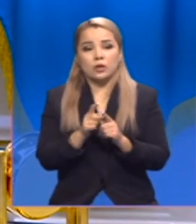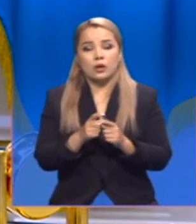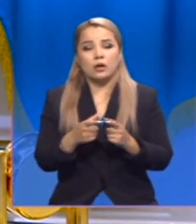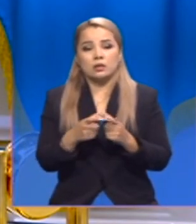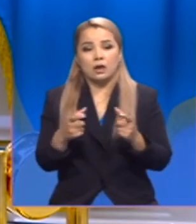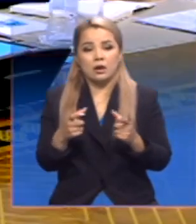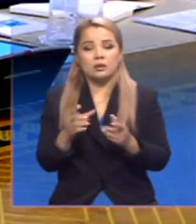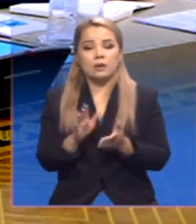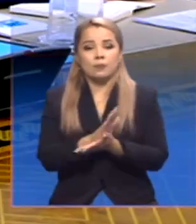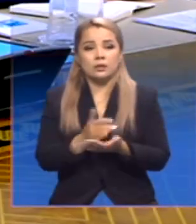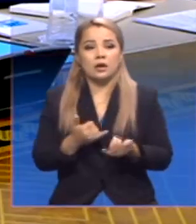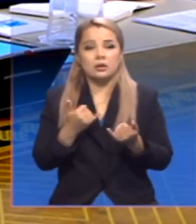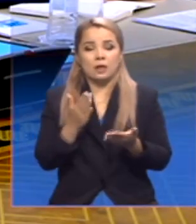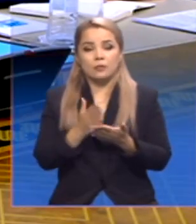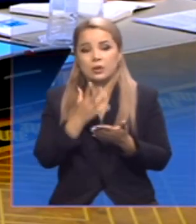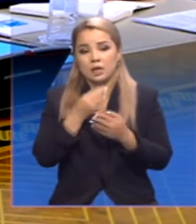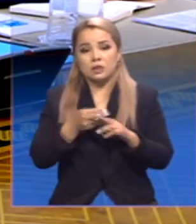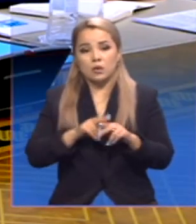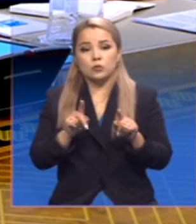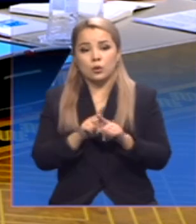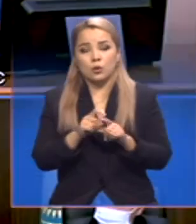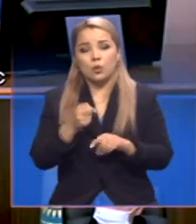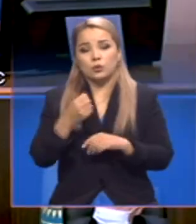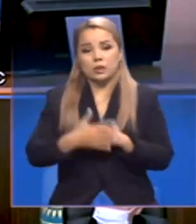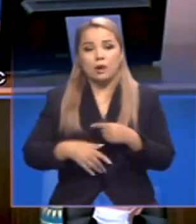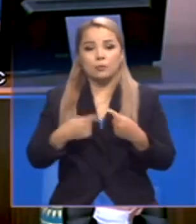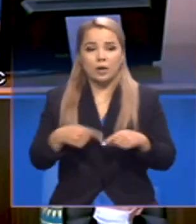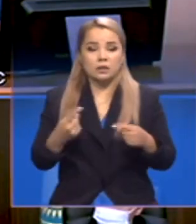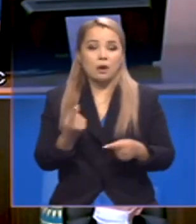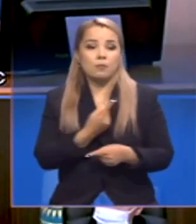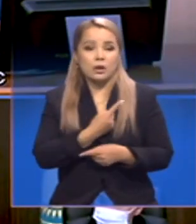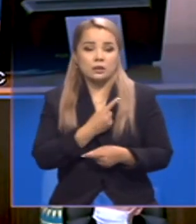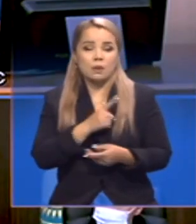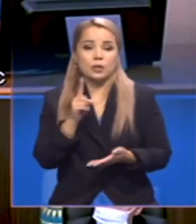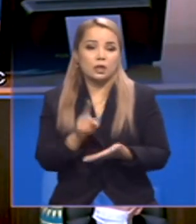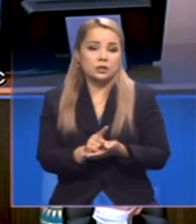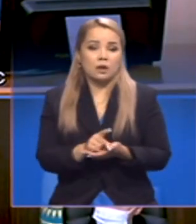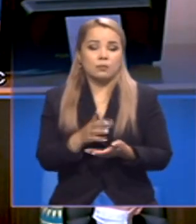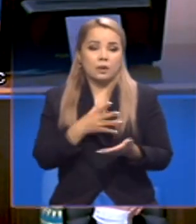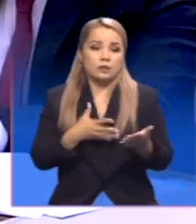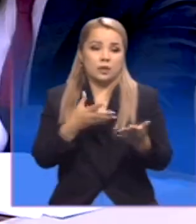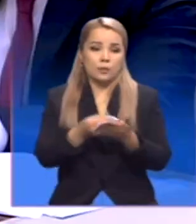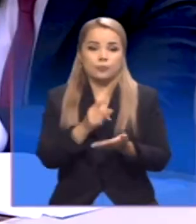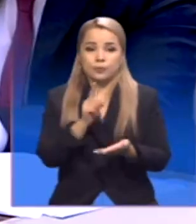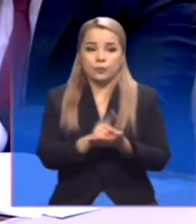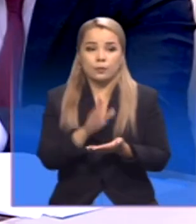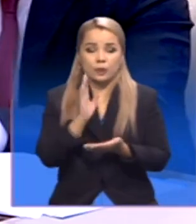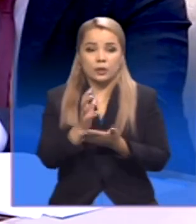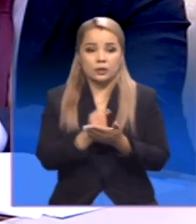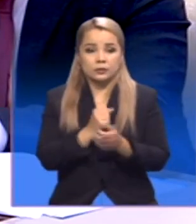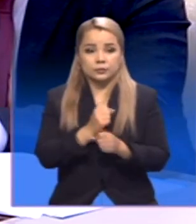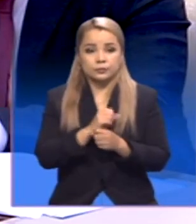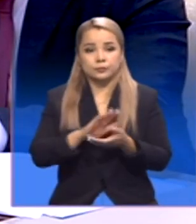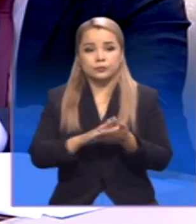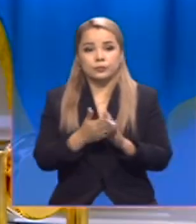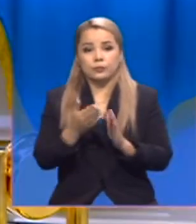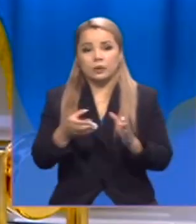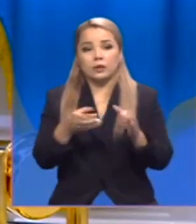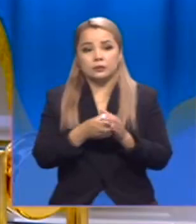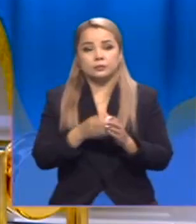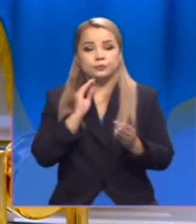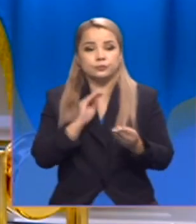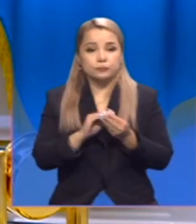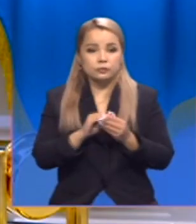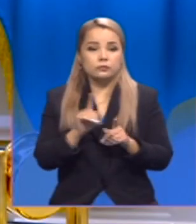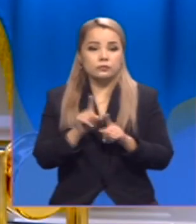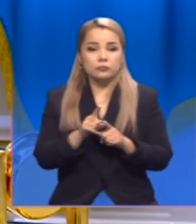қызметінің операторы, мөлшерлемелерді есепке алу орталығы және басқа да монополистердің міндетті жарналар аударылады. Әрине, біз айтарлықтай мөлшердегі тұрақты